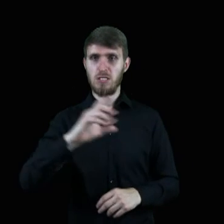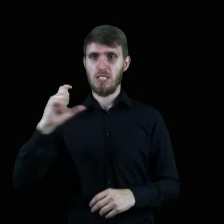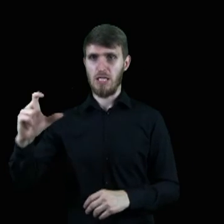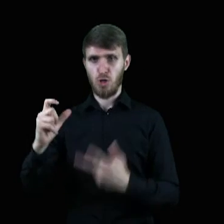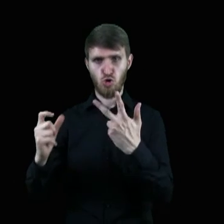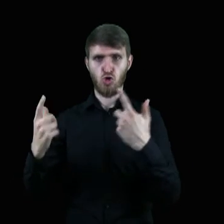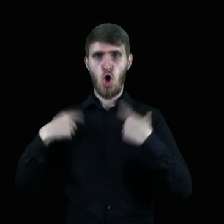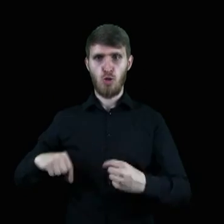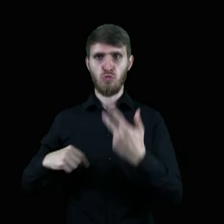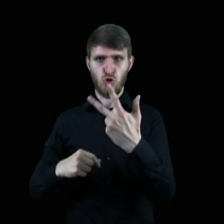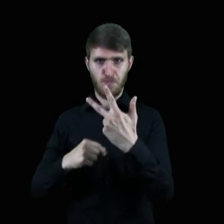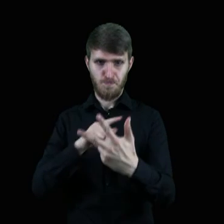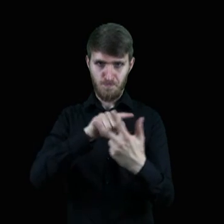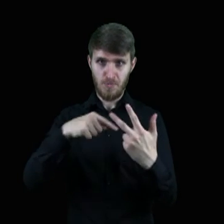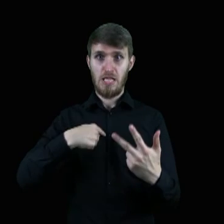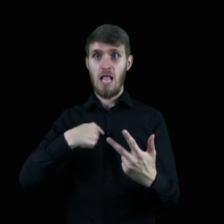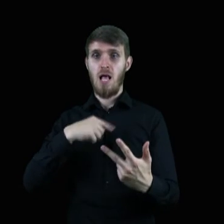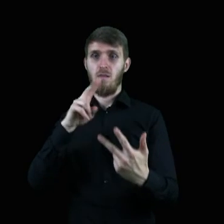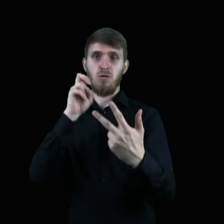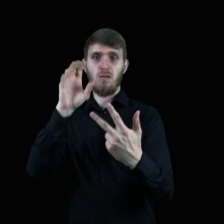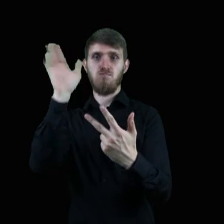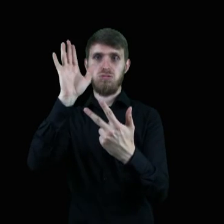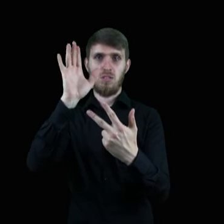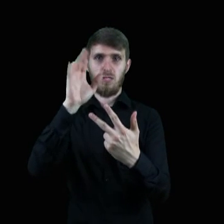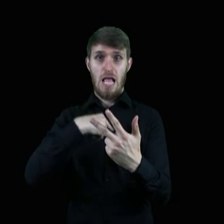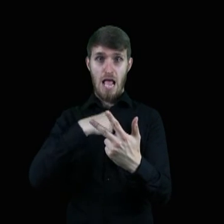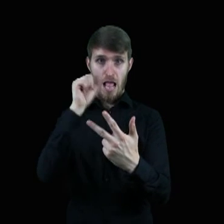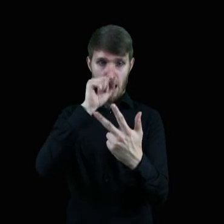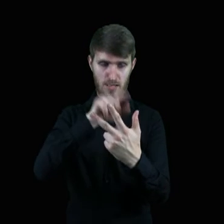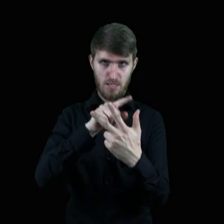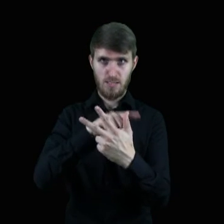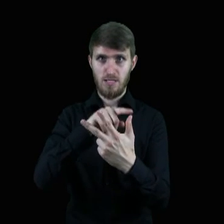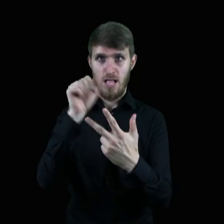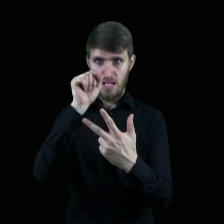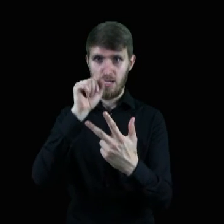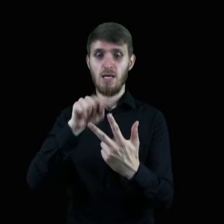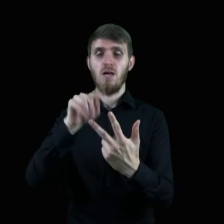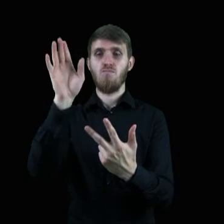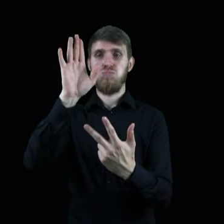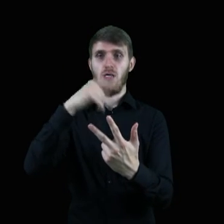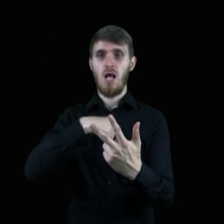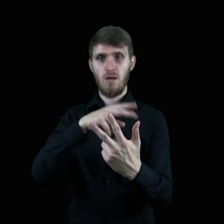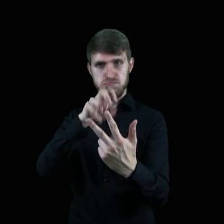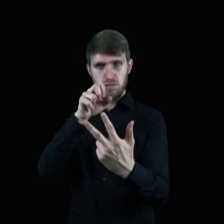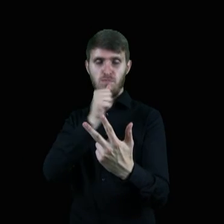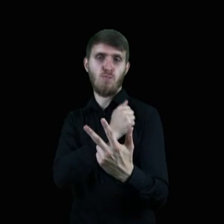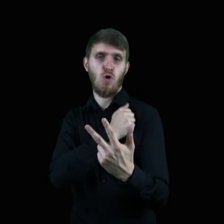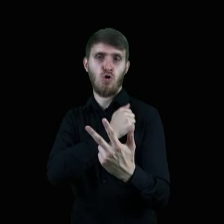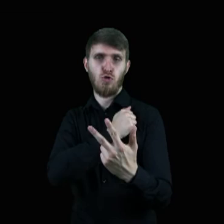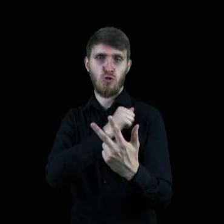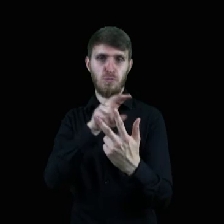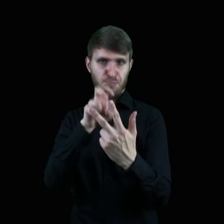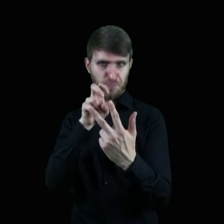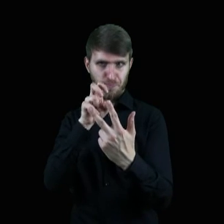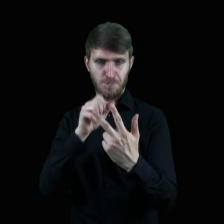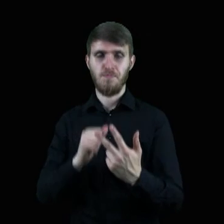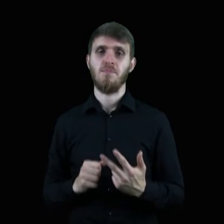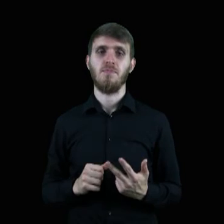proces wygląda w ten sposób, że ponieważ ja pożyczyłem akcję od mojego klienta, załóżmy, że to będzie klient A, B i